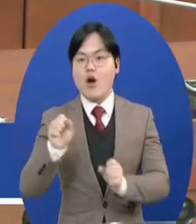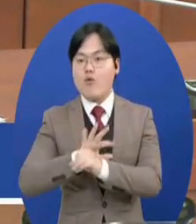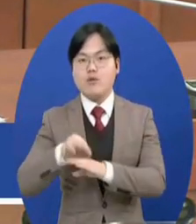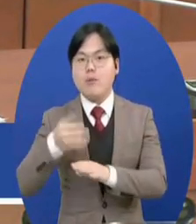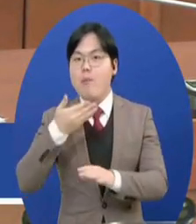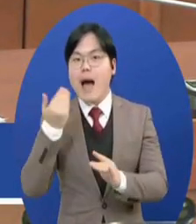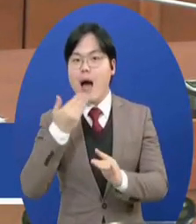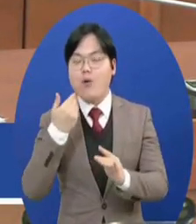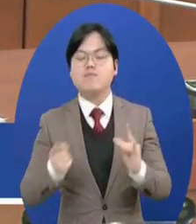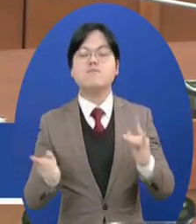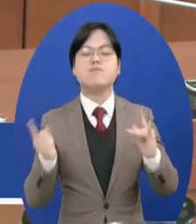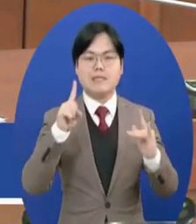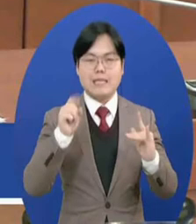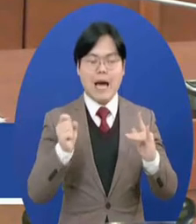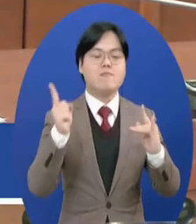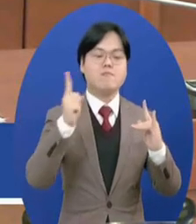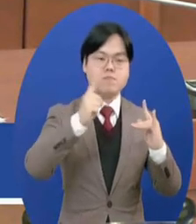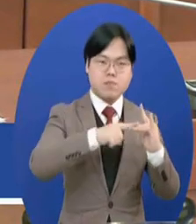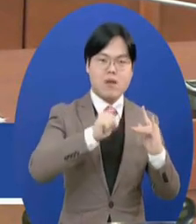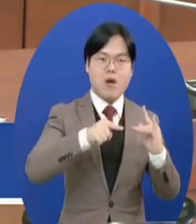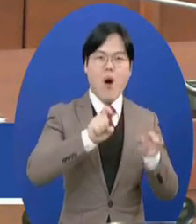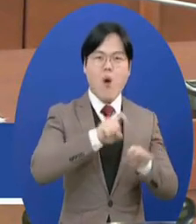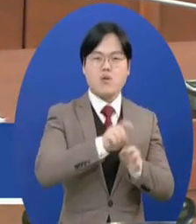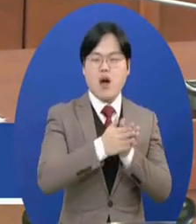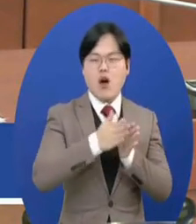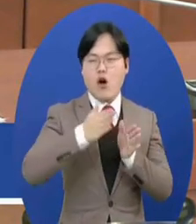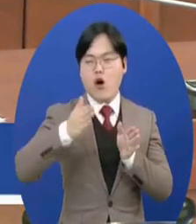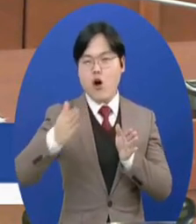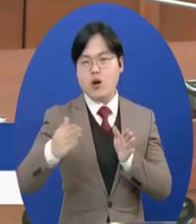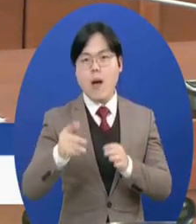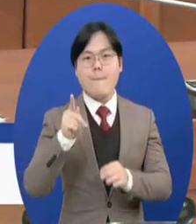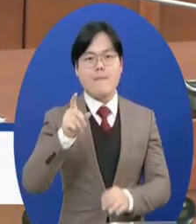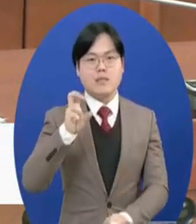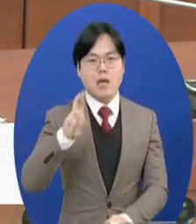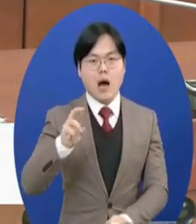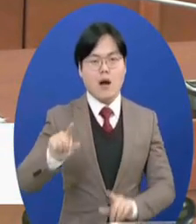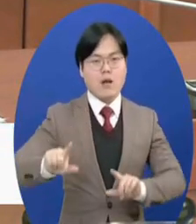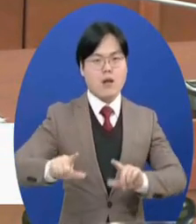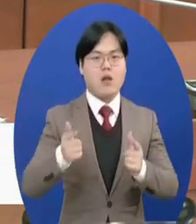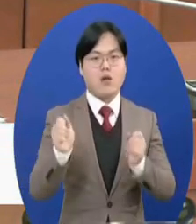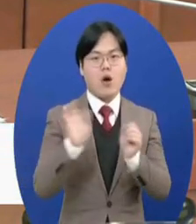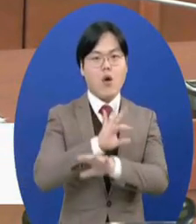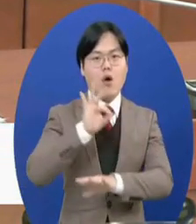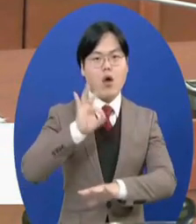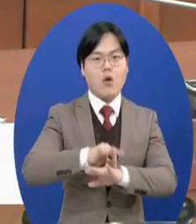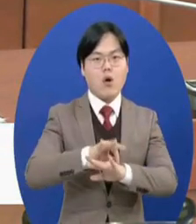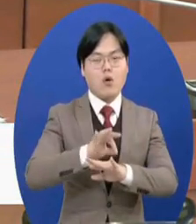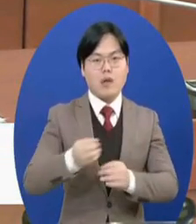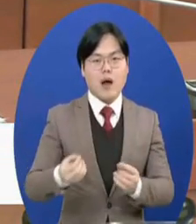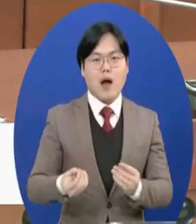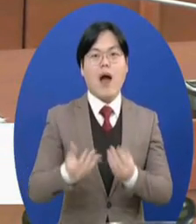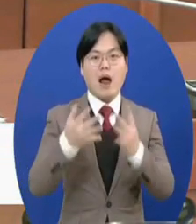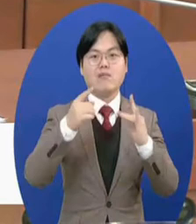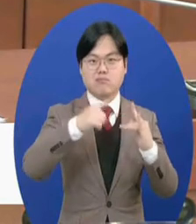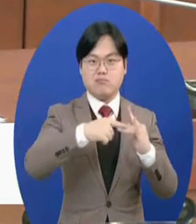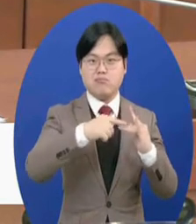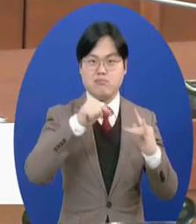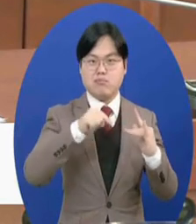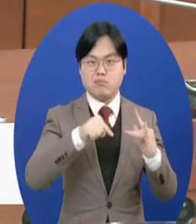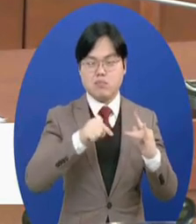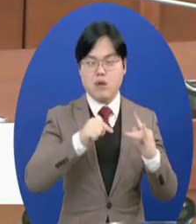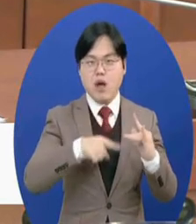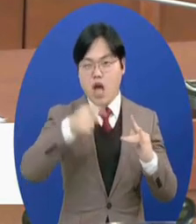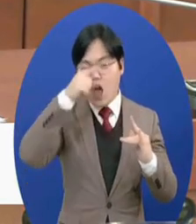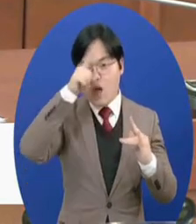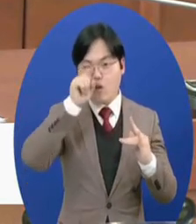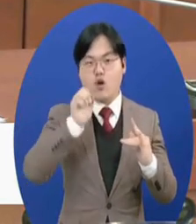нэлээд хугацаа өнгөрсний дараагаар PCR-ын шинжилгээнд коронавирусын халдвар илэрснээс үүсэж эмнэлэгт